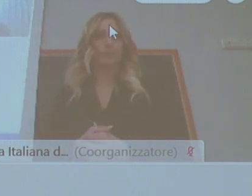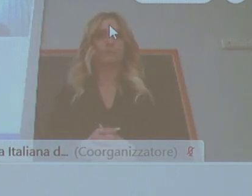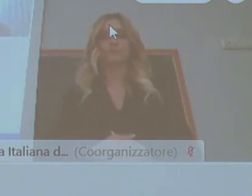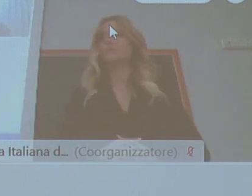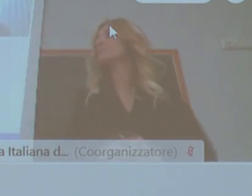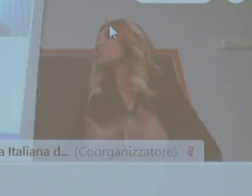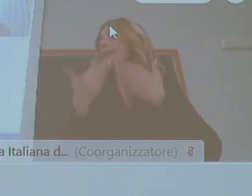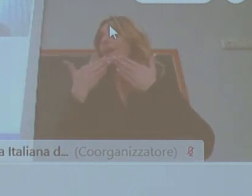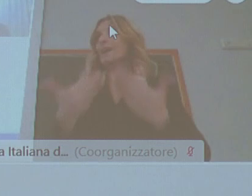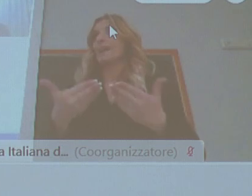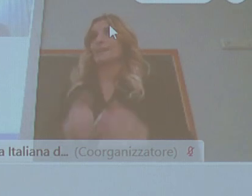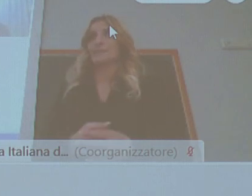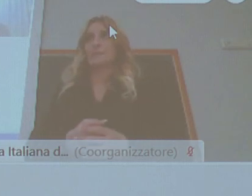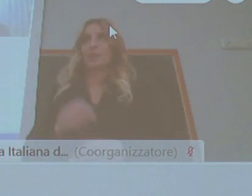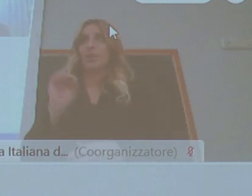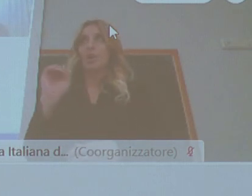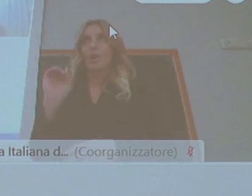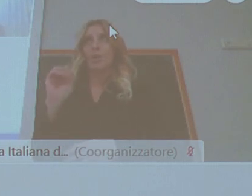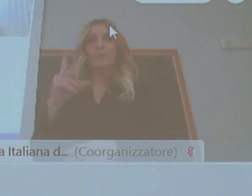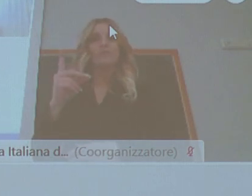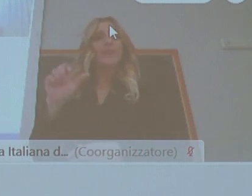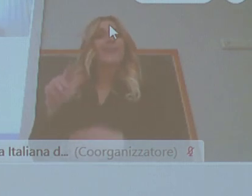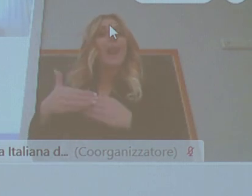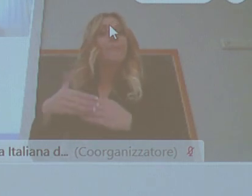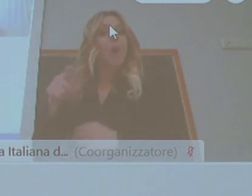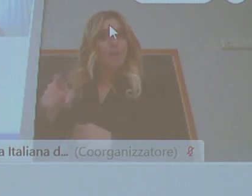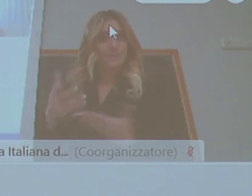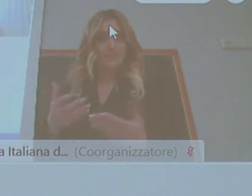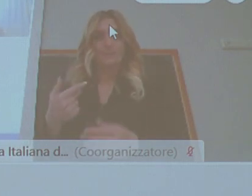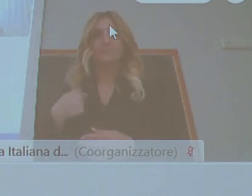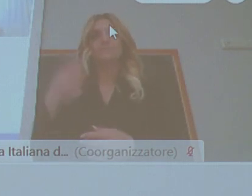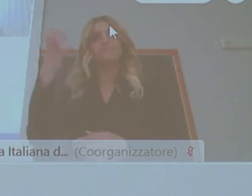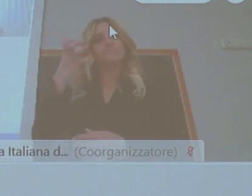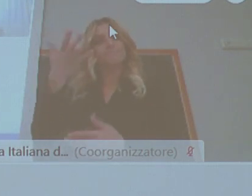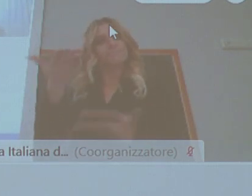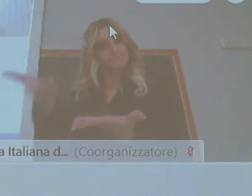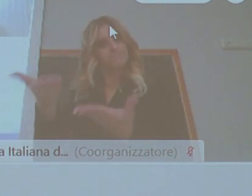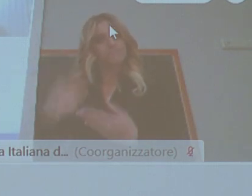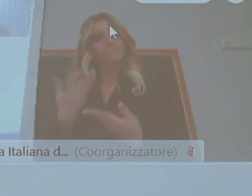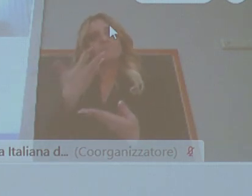Grazie. Allora, professor Della Porta, a lei anche l'onore di chiudere,